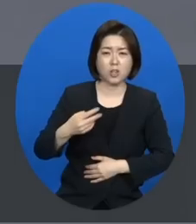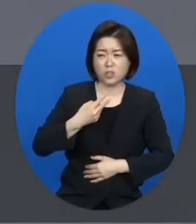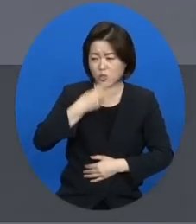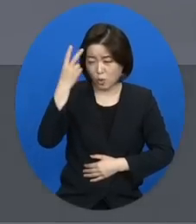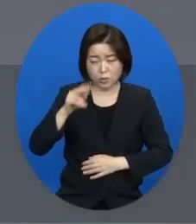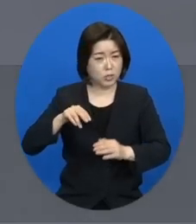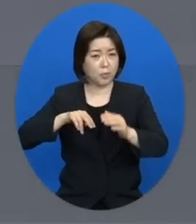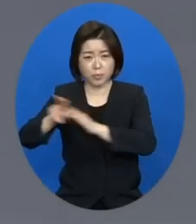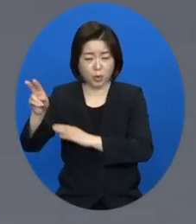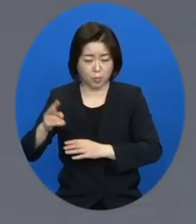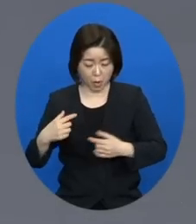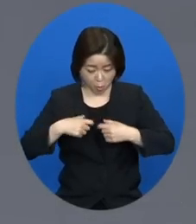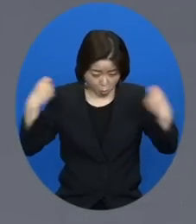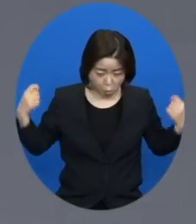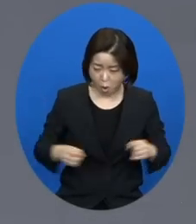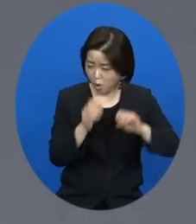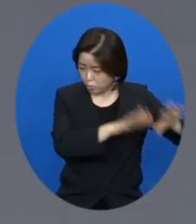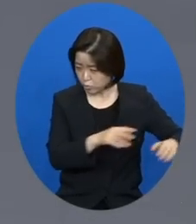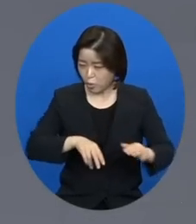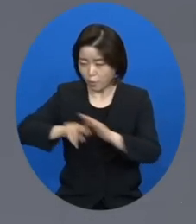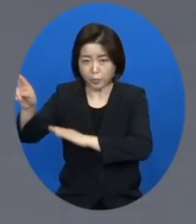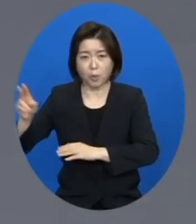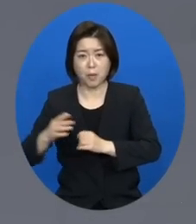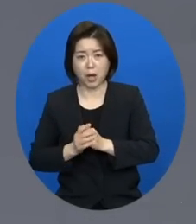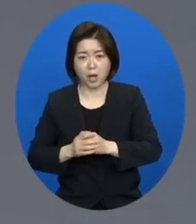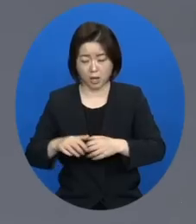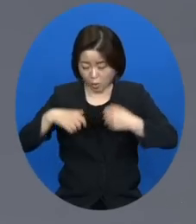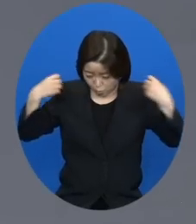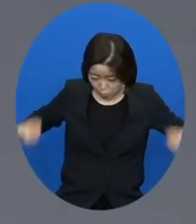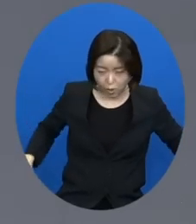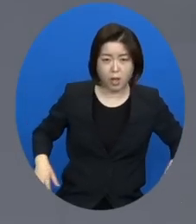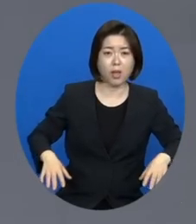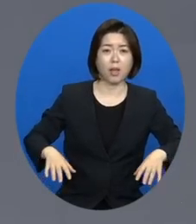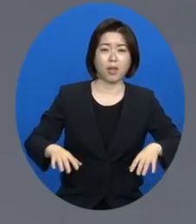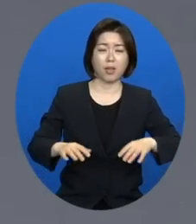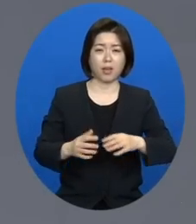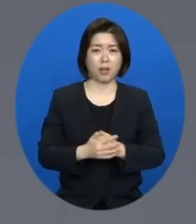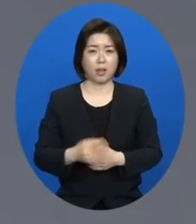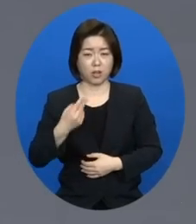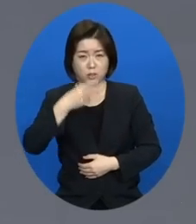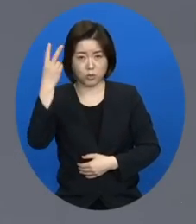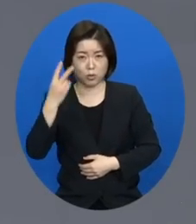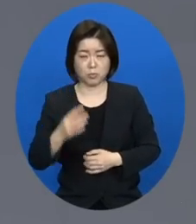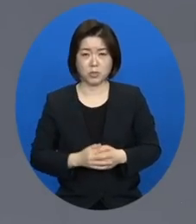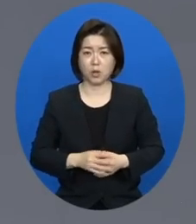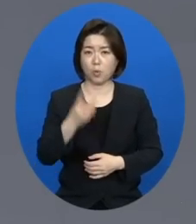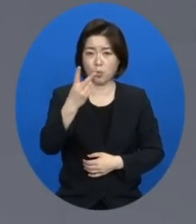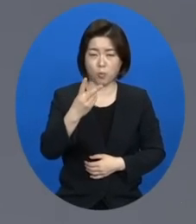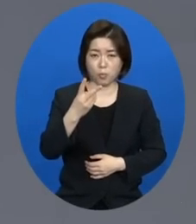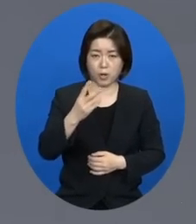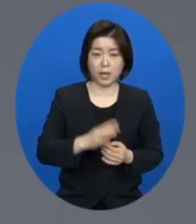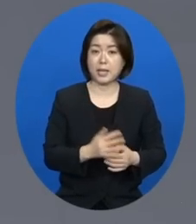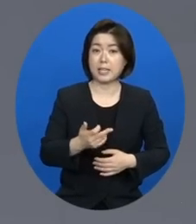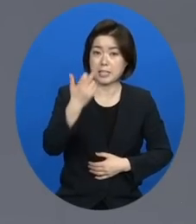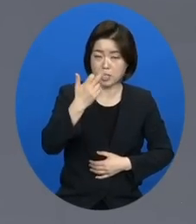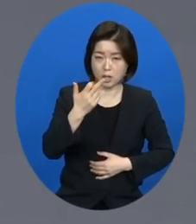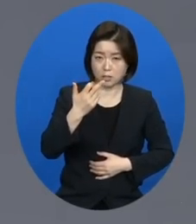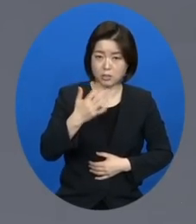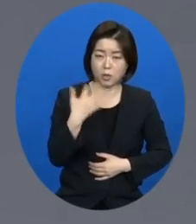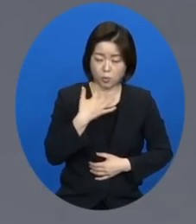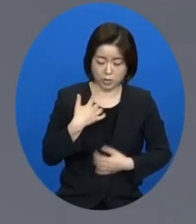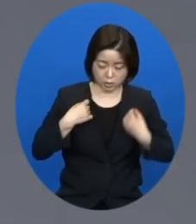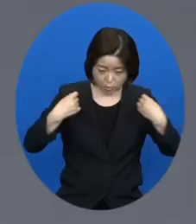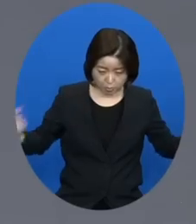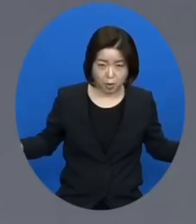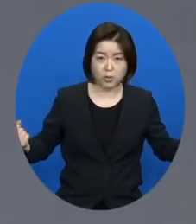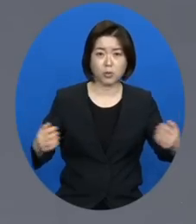옷을 버려두고 도망을 해요. 그러면서 옷이 벗겨지죠. 요셉은 옷이 두 번 벗겨집니다. 하나는 형들에 의해서 채색 옷이 벗겨지고,